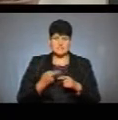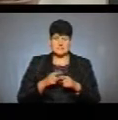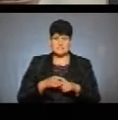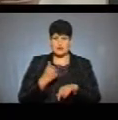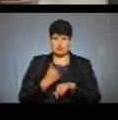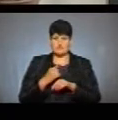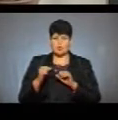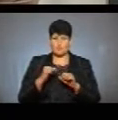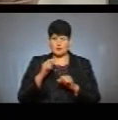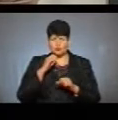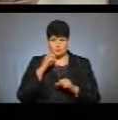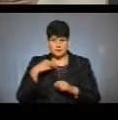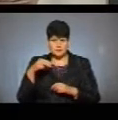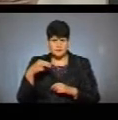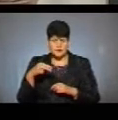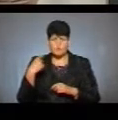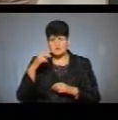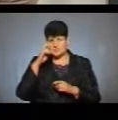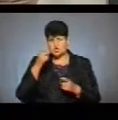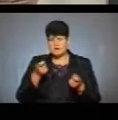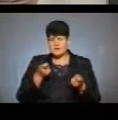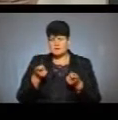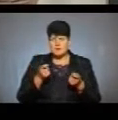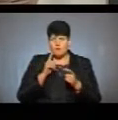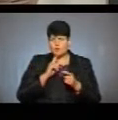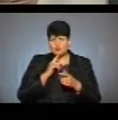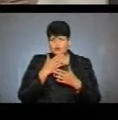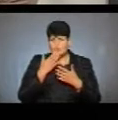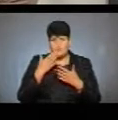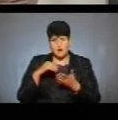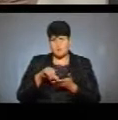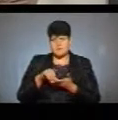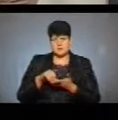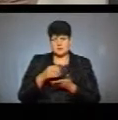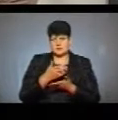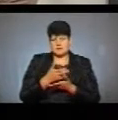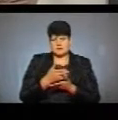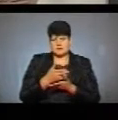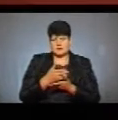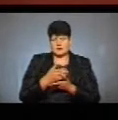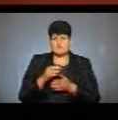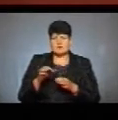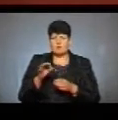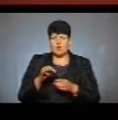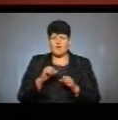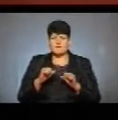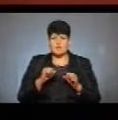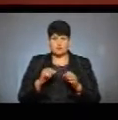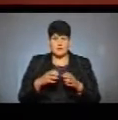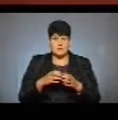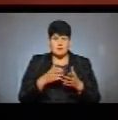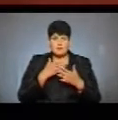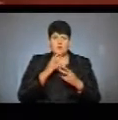головнокомандувач нашої країни. Здавалось би, що в обласній державній адміністрації поки що немає представника провладної партії, так, і немає до